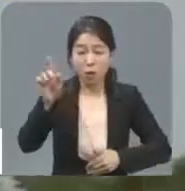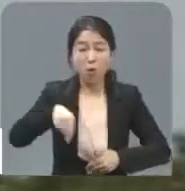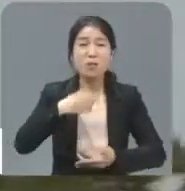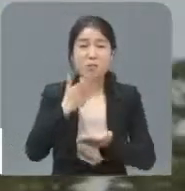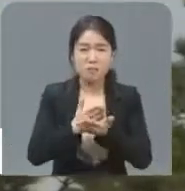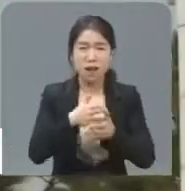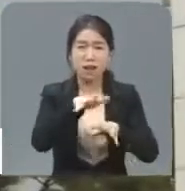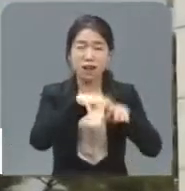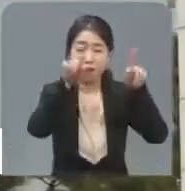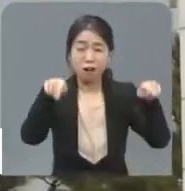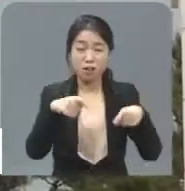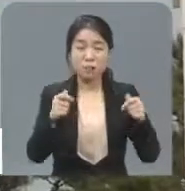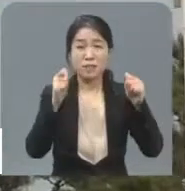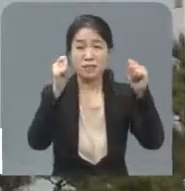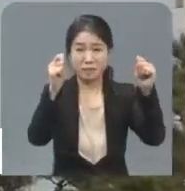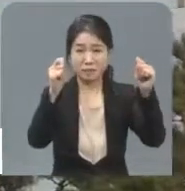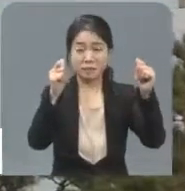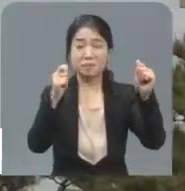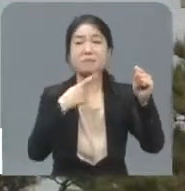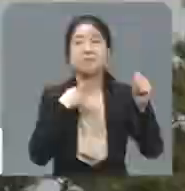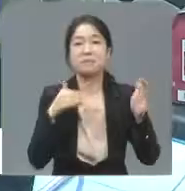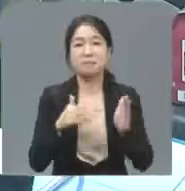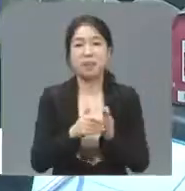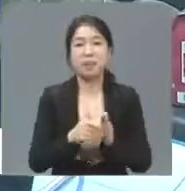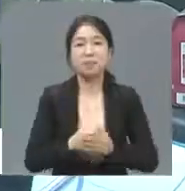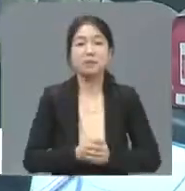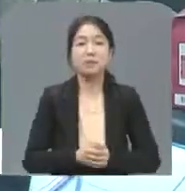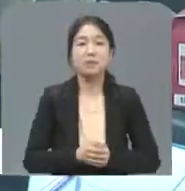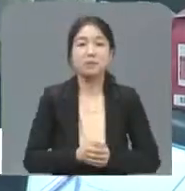자제하는 현수막을 군청 앞에 내걸기도 했습니다.